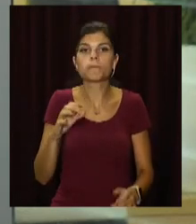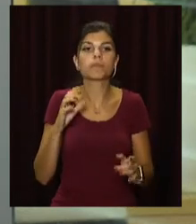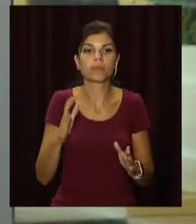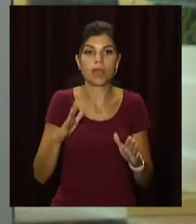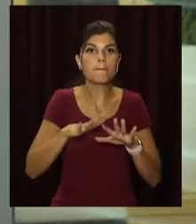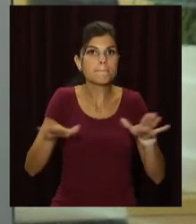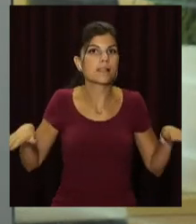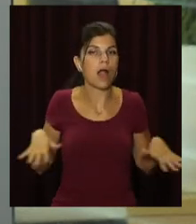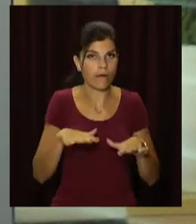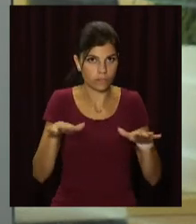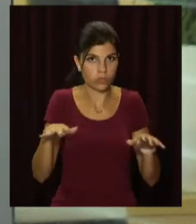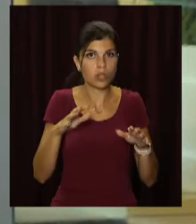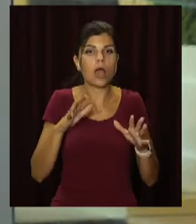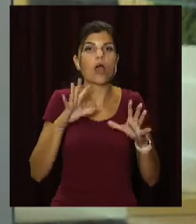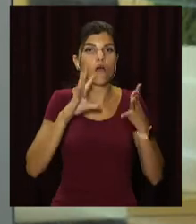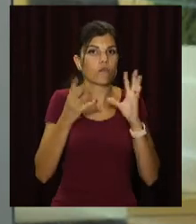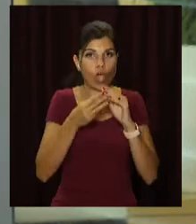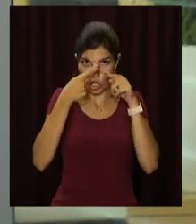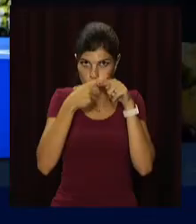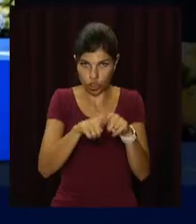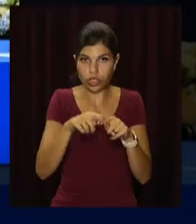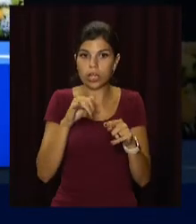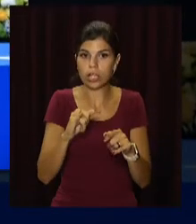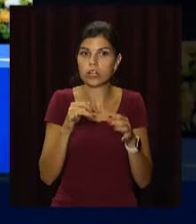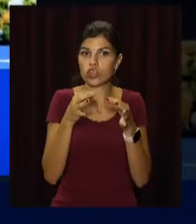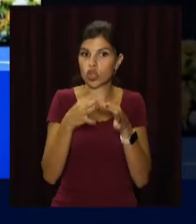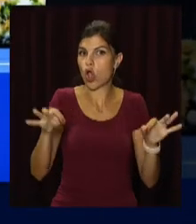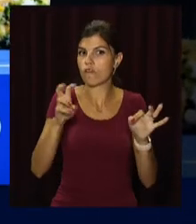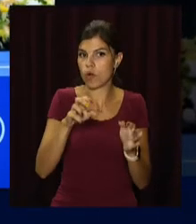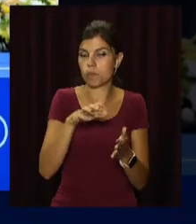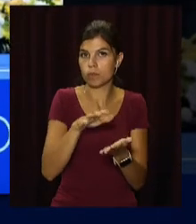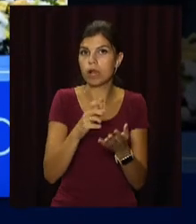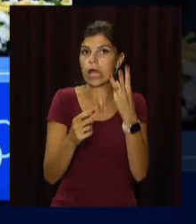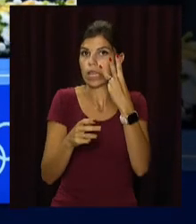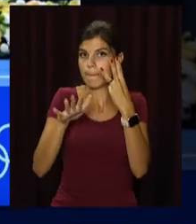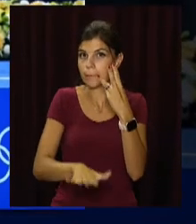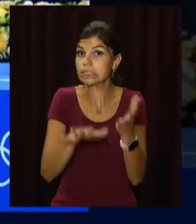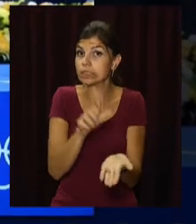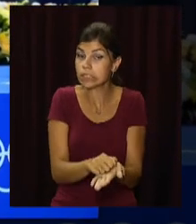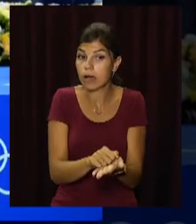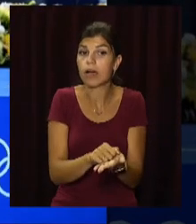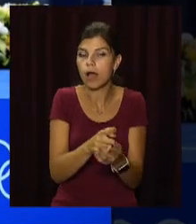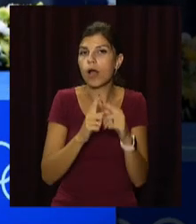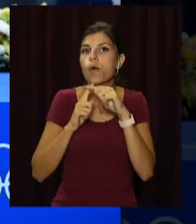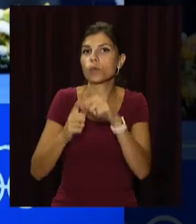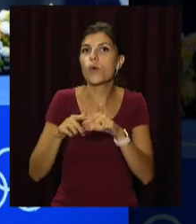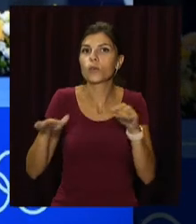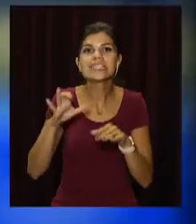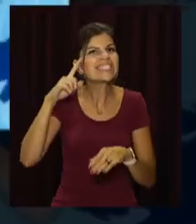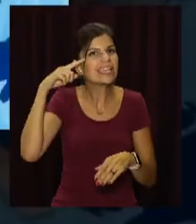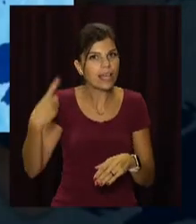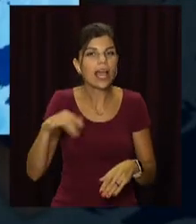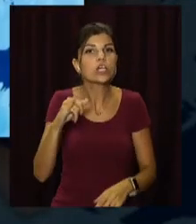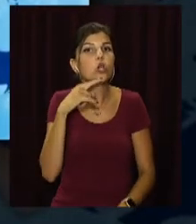артистичного плавання. Українки з результатами технічної і довільної програми посіли третє місце, поступившись лише плавчиням з Китаю